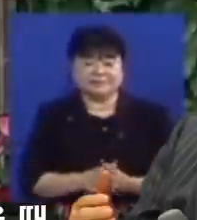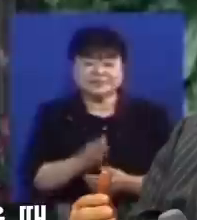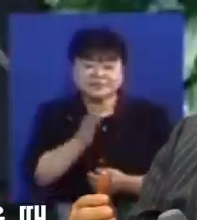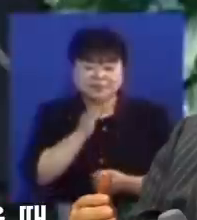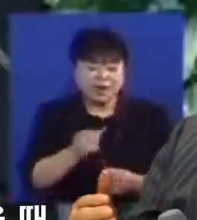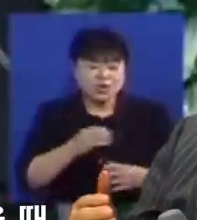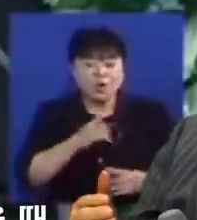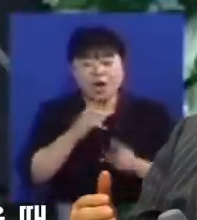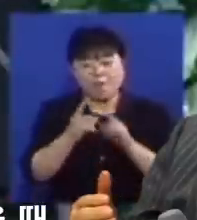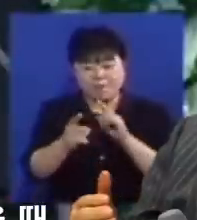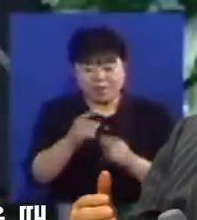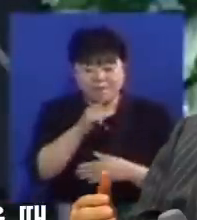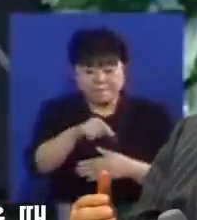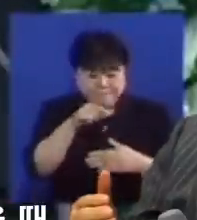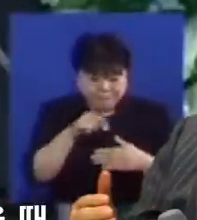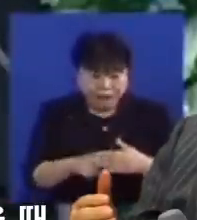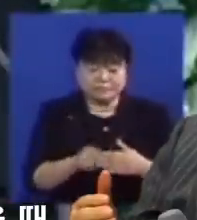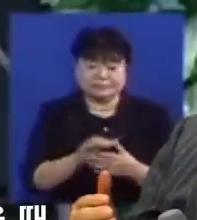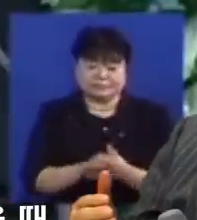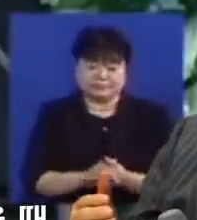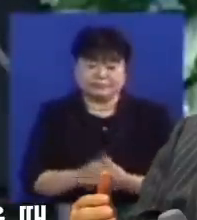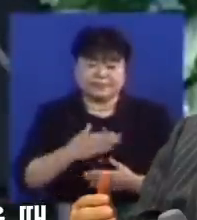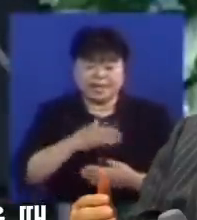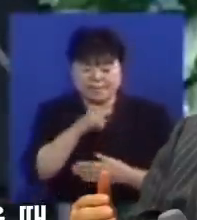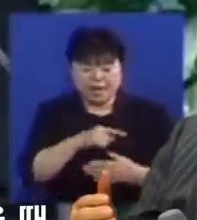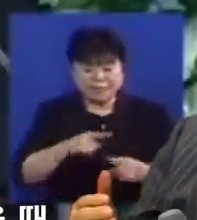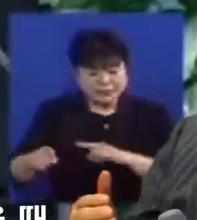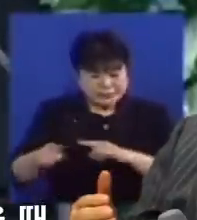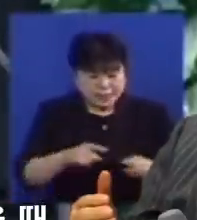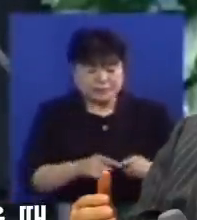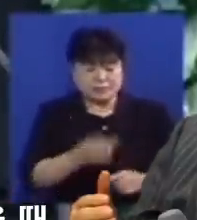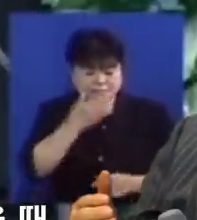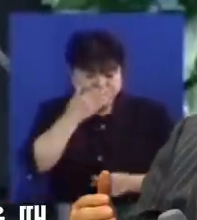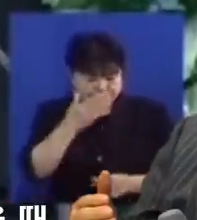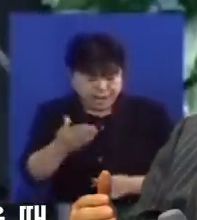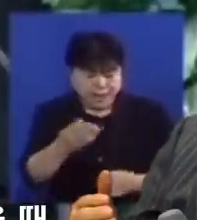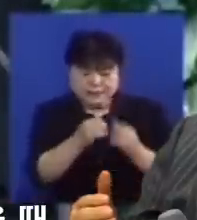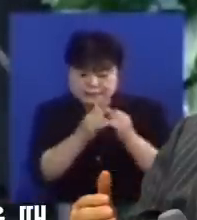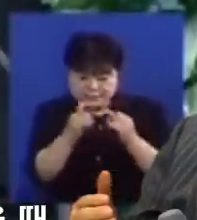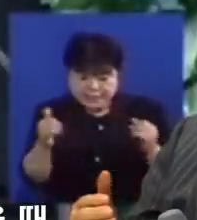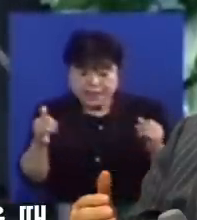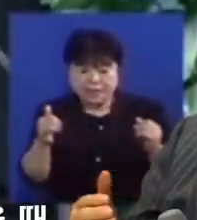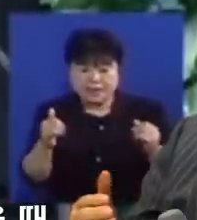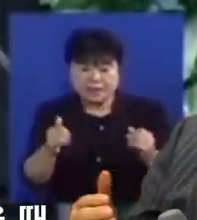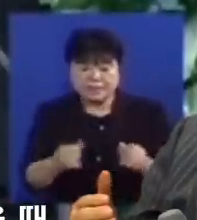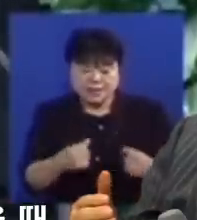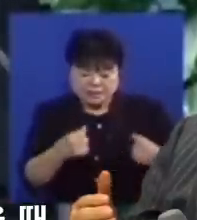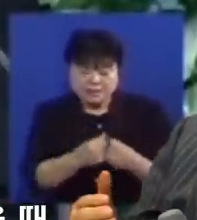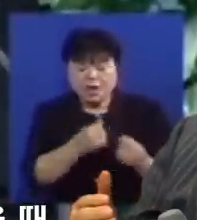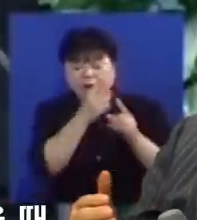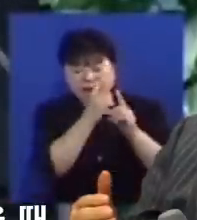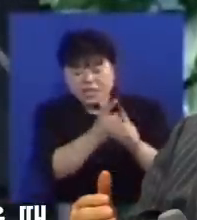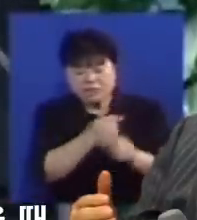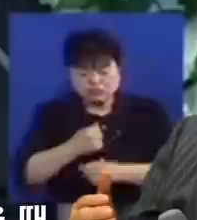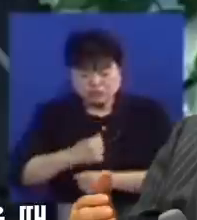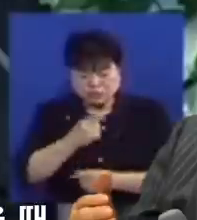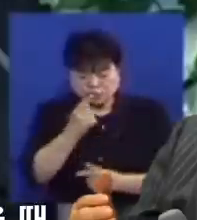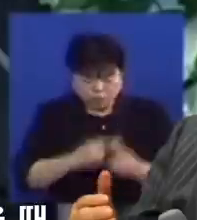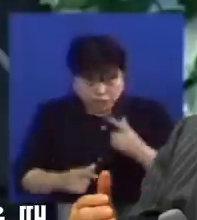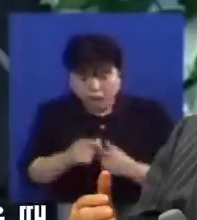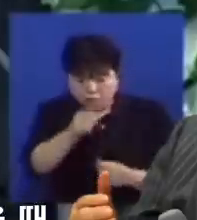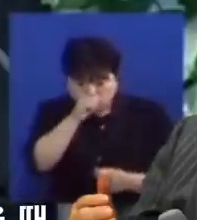참 놀라운 말입니까? 마음인데 내 마음을 다스릴 수 있는 사람은 싸움에 이기는 용사보다